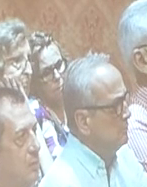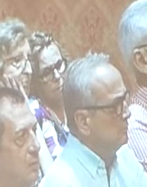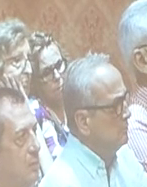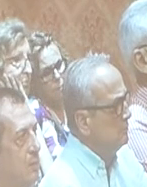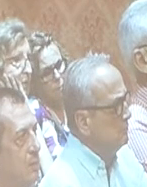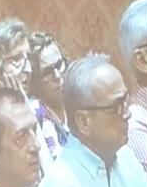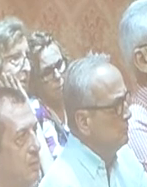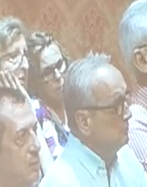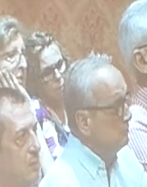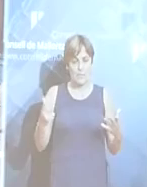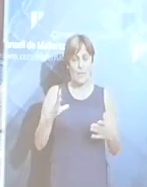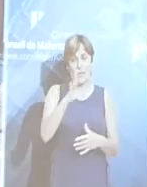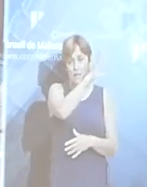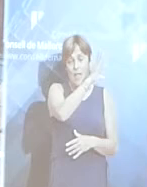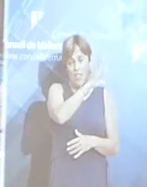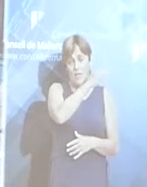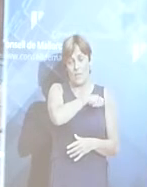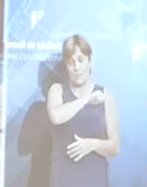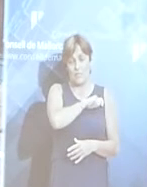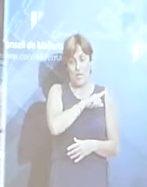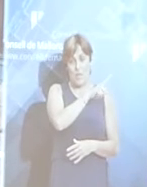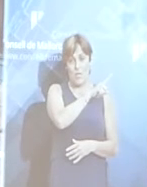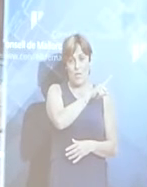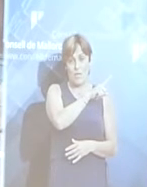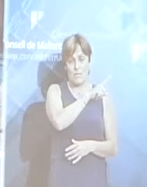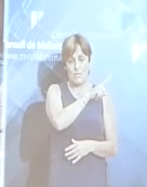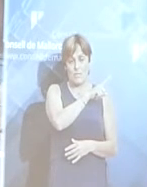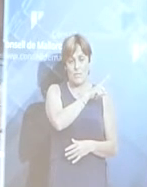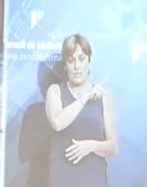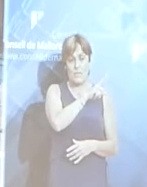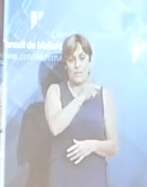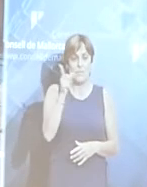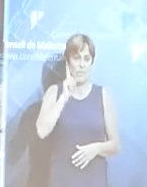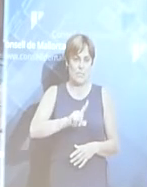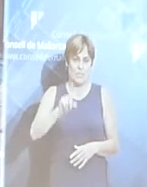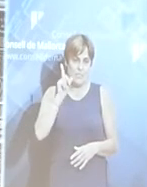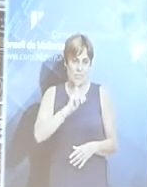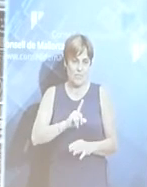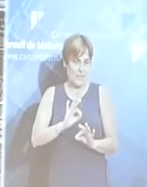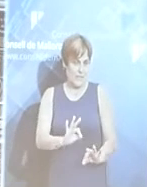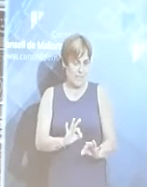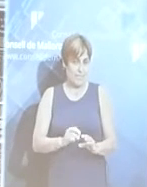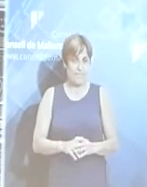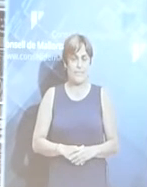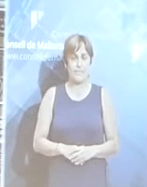que l'estat espanyol menteix extensament.